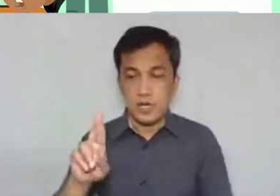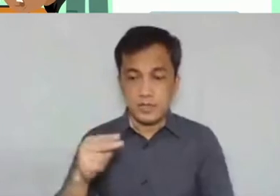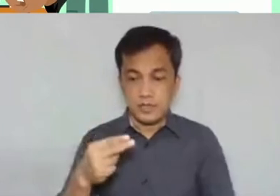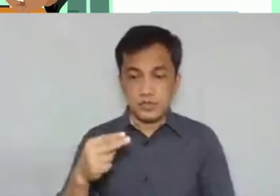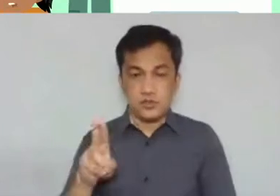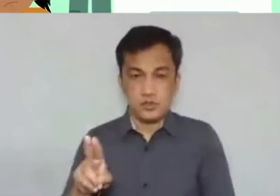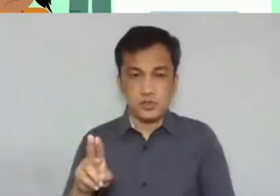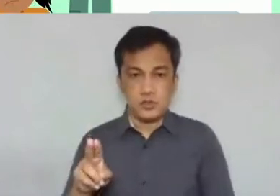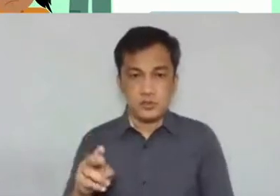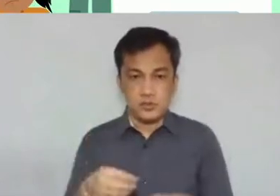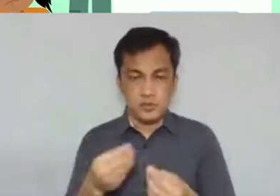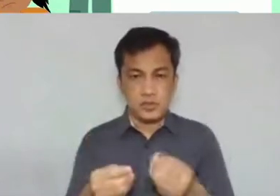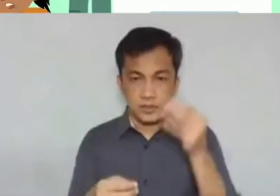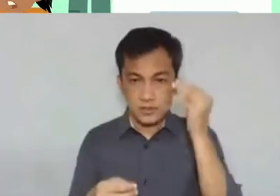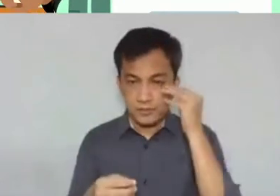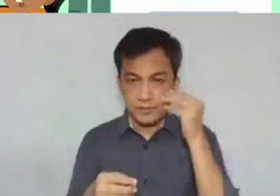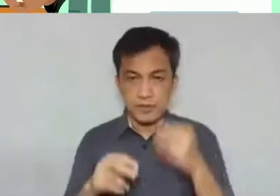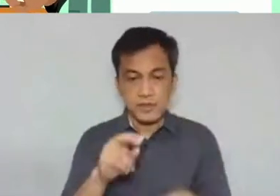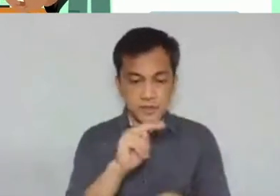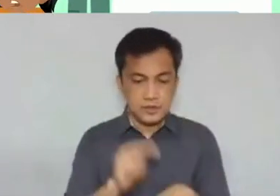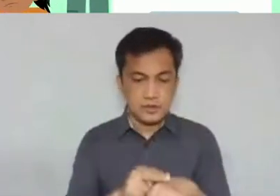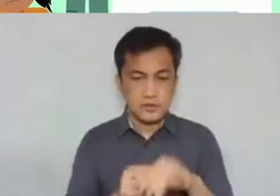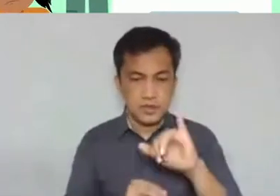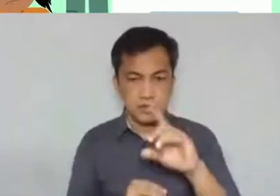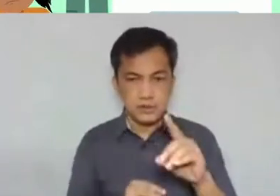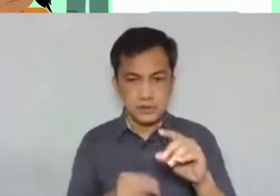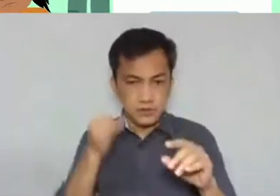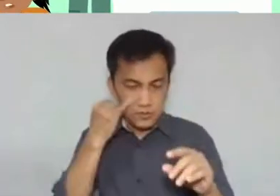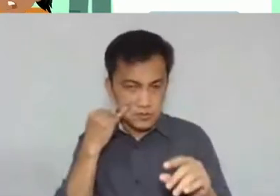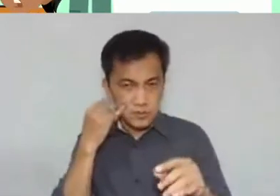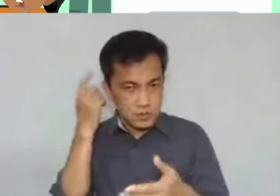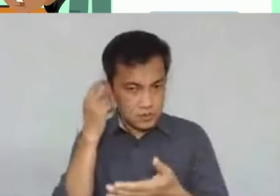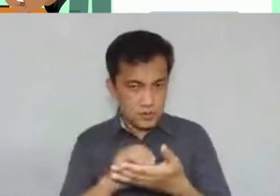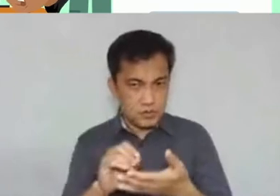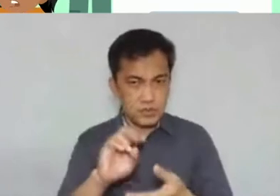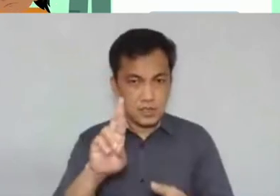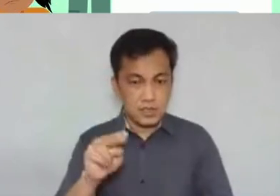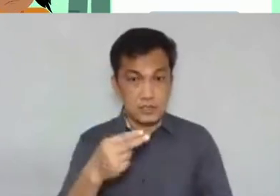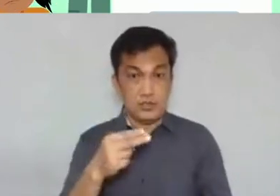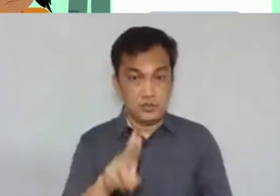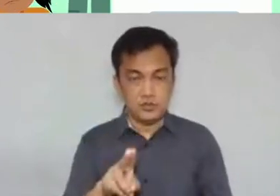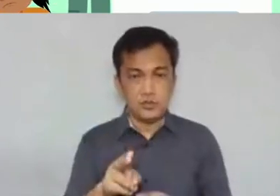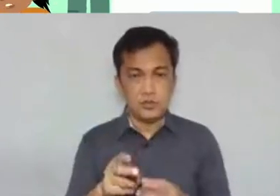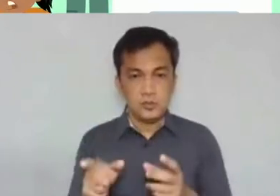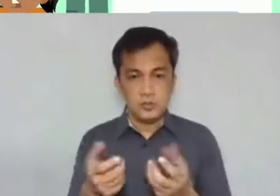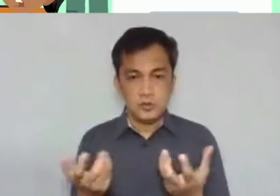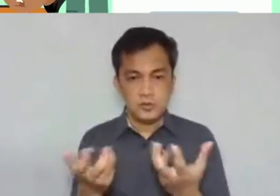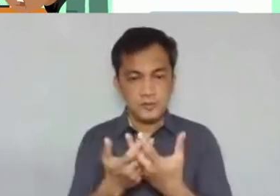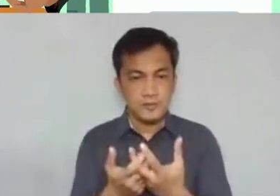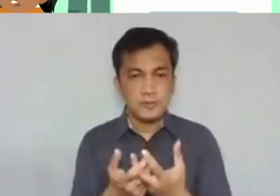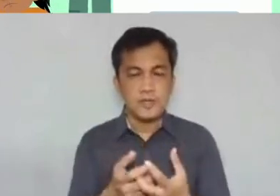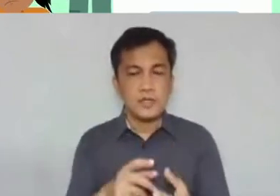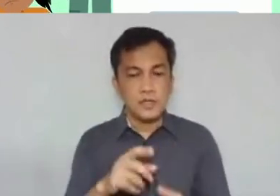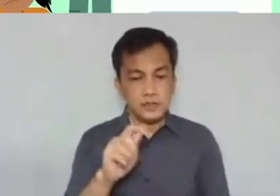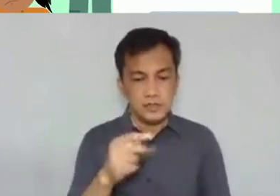binigay ni Mario ang National ID ni Juana sa sekretarya ng RHU para masinkronize ang PHR ni Juana